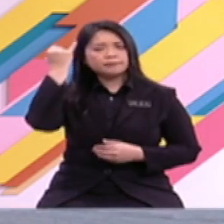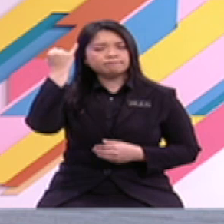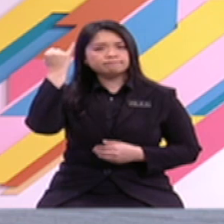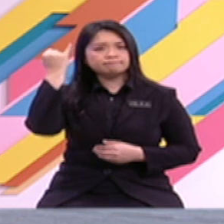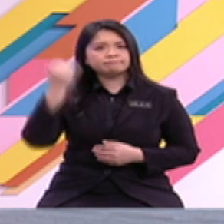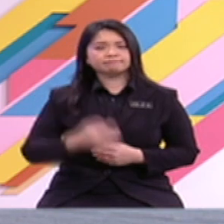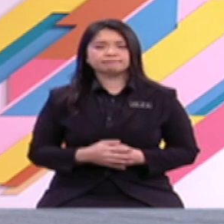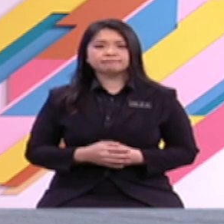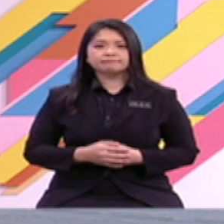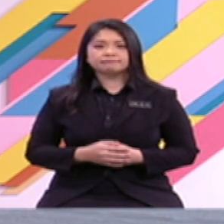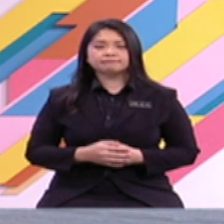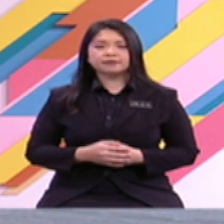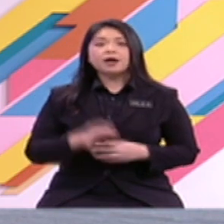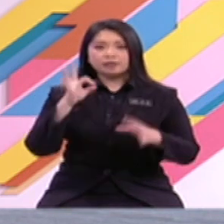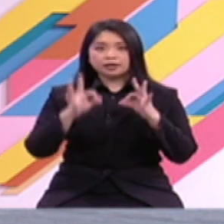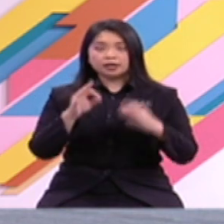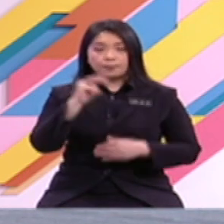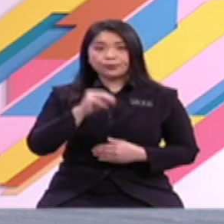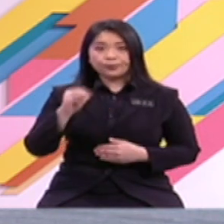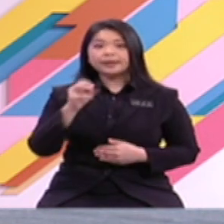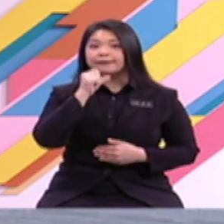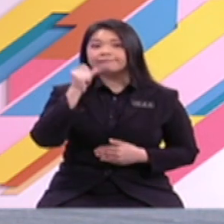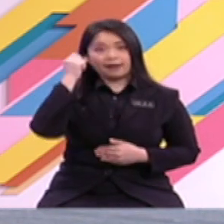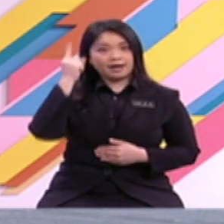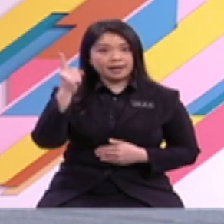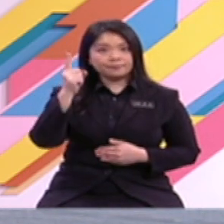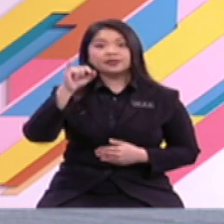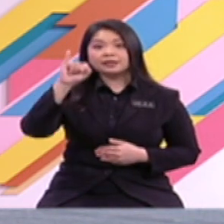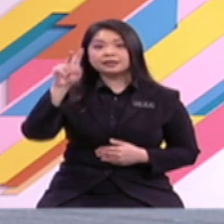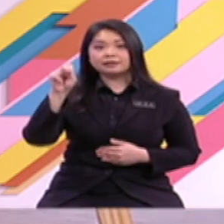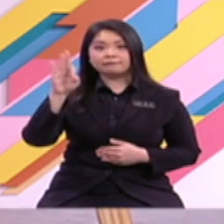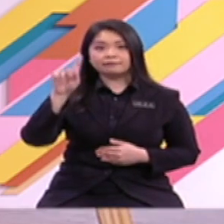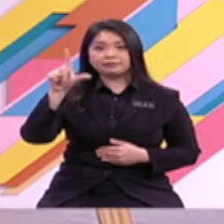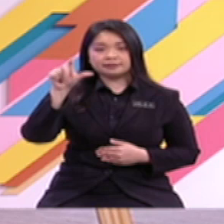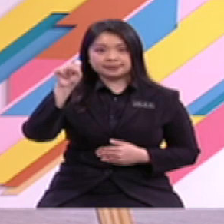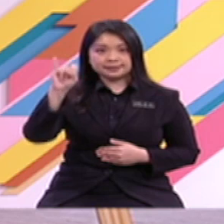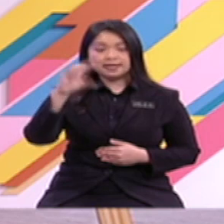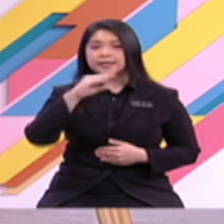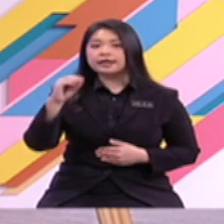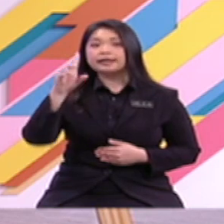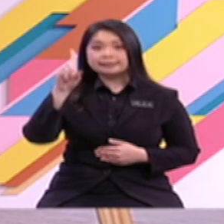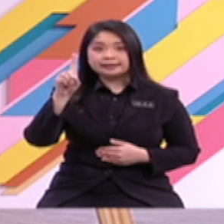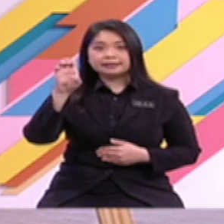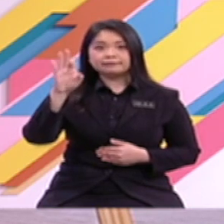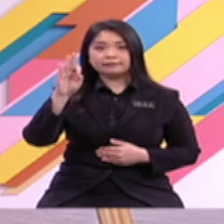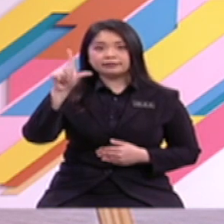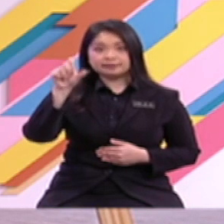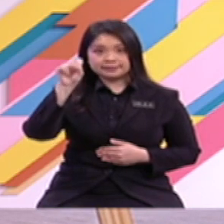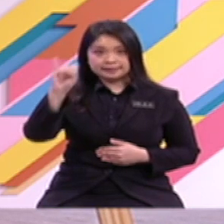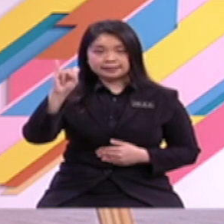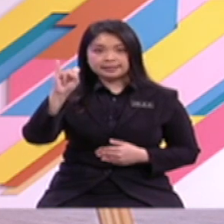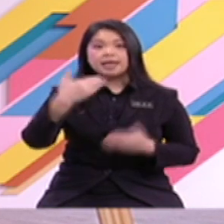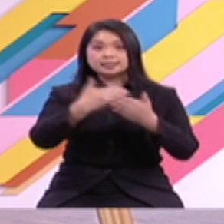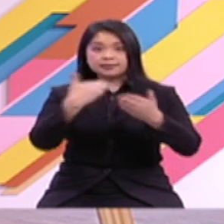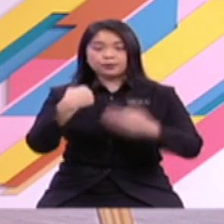Oke sebenarnya kalau murid-murid Paham maksud inflasi dan kisah Si juga enggak masalah oke sebenarnya sebelum kita